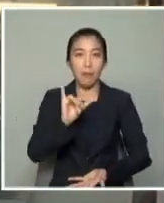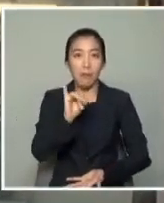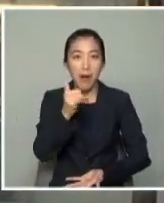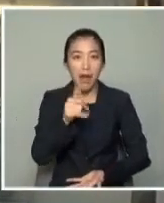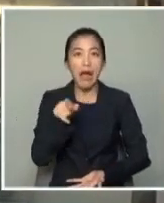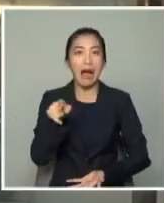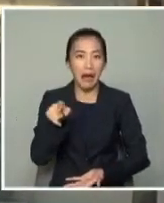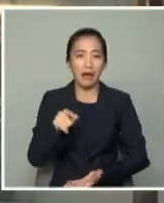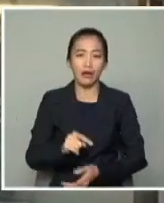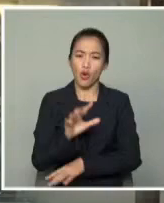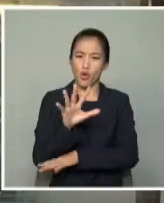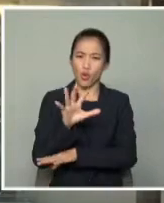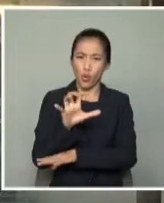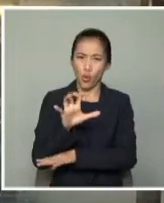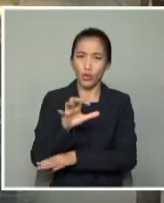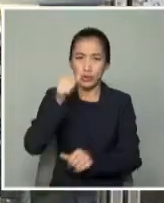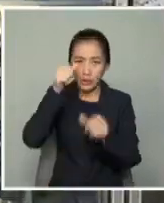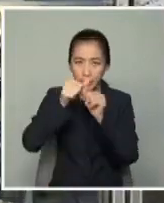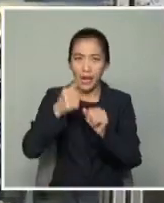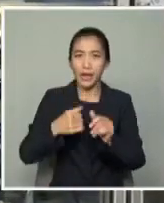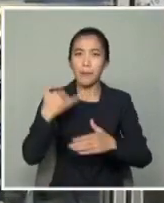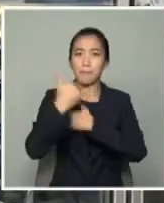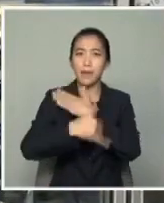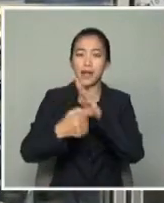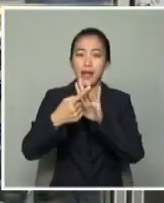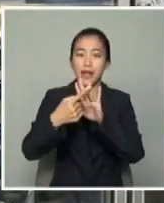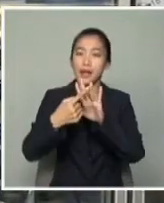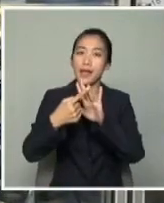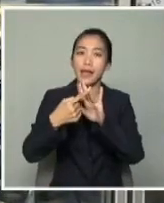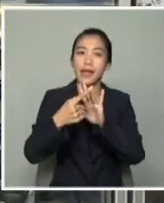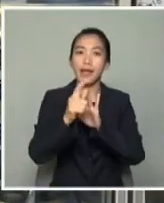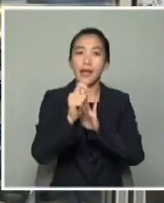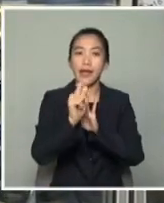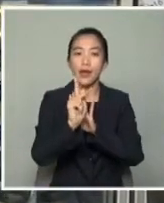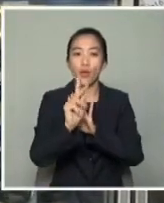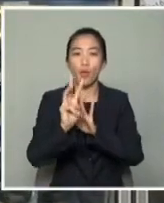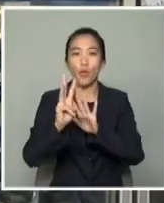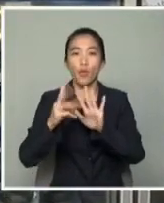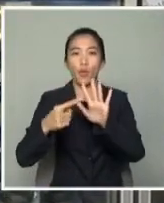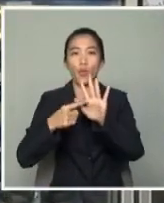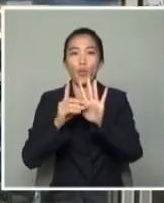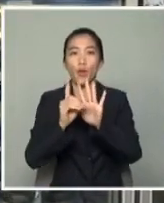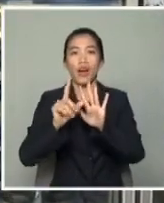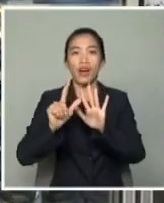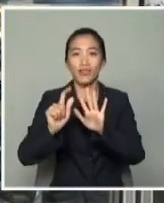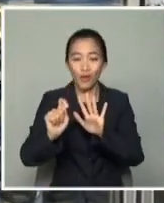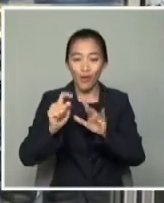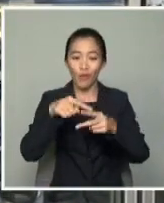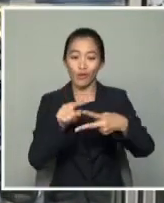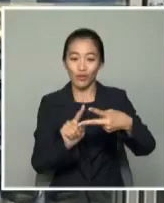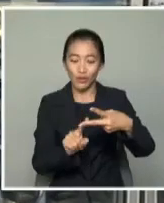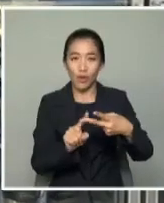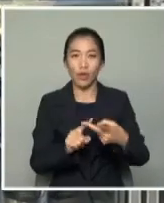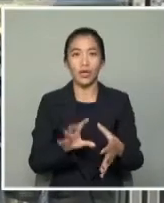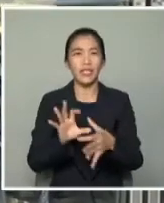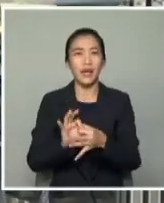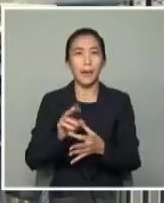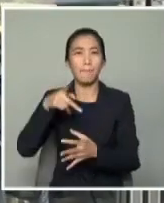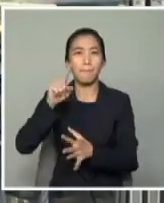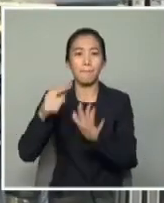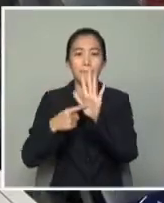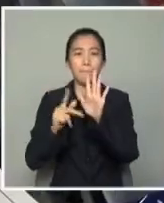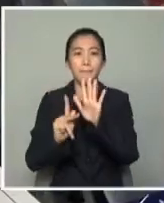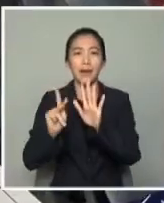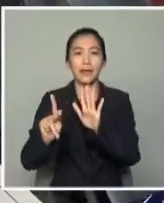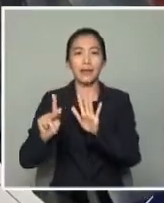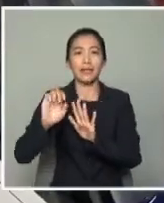ในกุ้งแช่แข็งที่ส่งจากเอกวาดอร์ที่ต้าเหลียนพบโควิด-19 ในเขียงปลาแซลมอนที่ปักกิ่งการระบาด